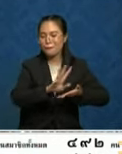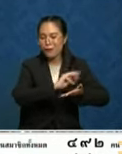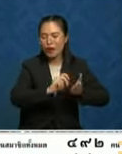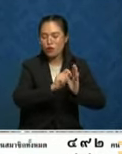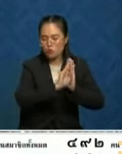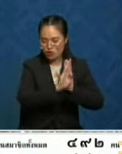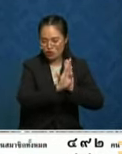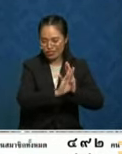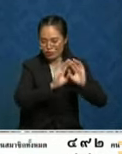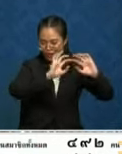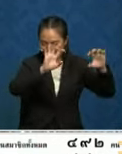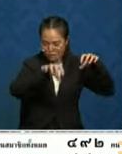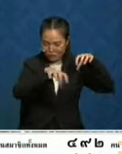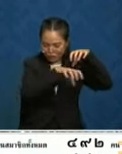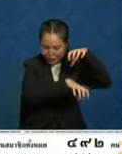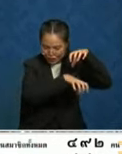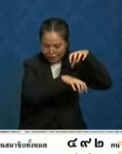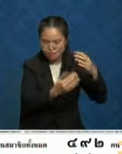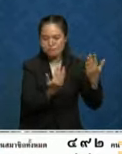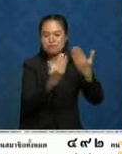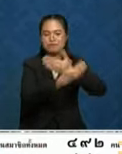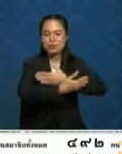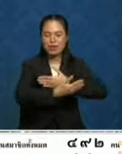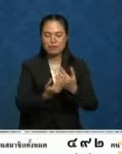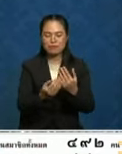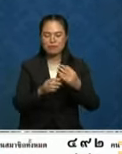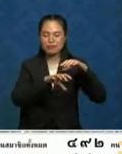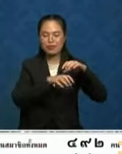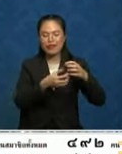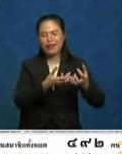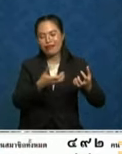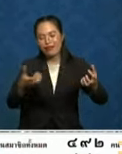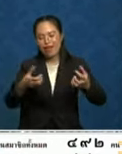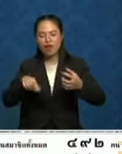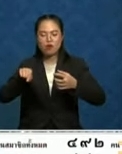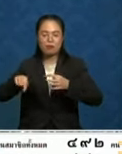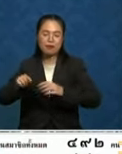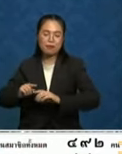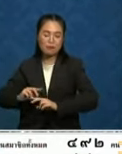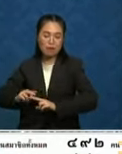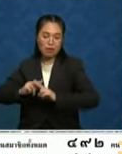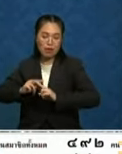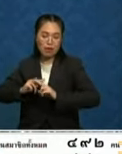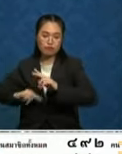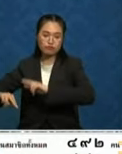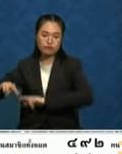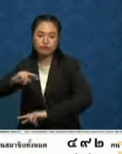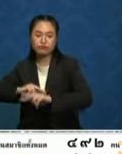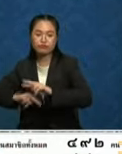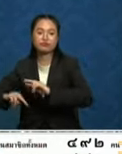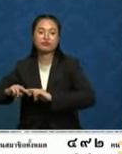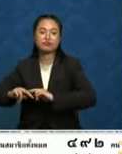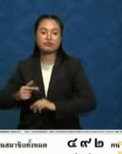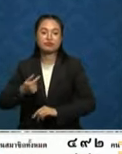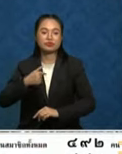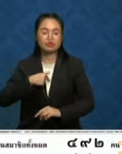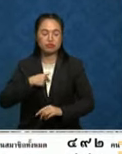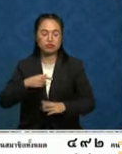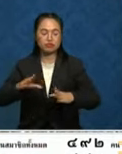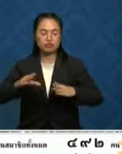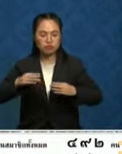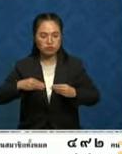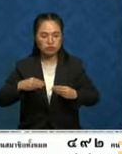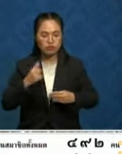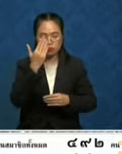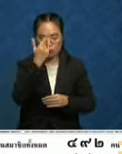อุบลราชธานีครั้งนี้นะคะเ่อซึ่งสิ่งที่สำคัญที่ดิฉันเห็นด้วยอย่างยิ่งคือความ